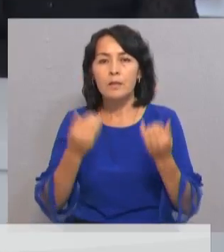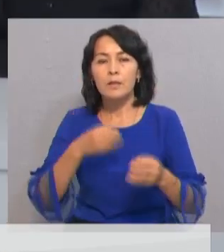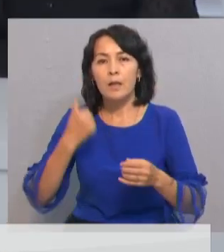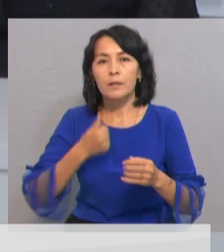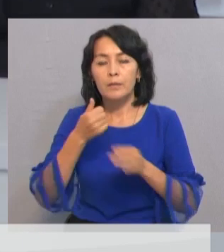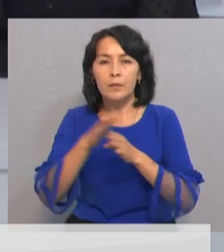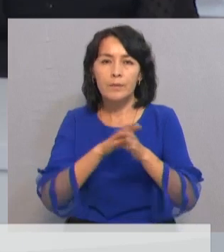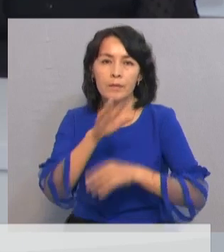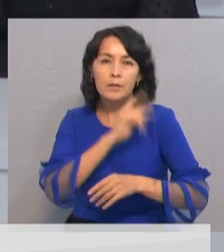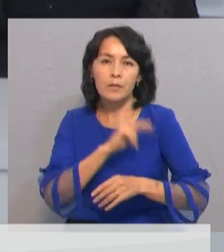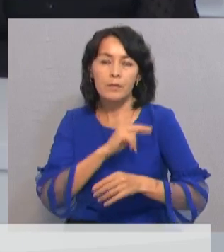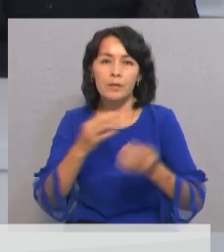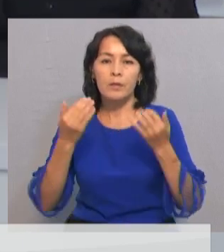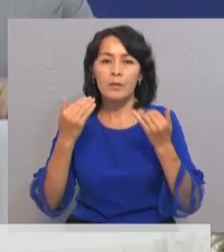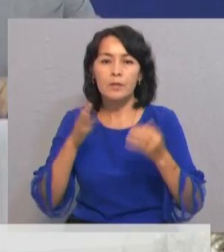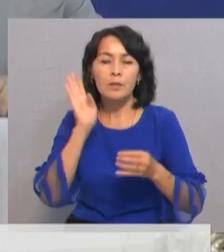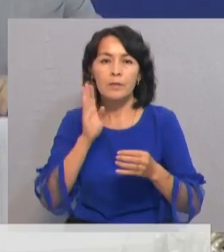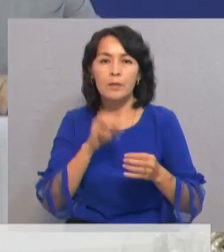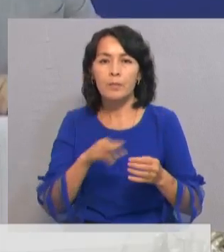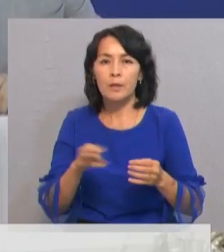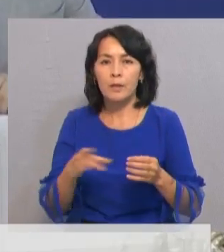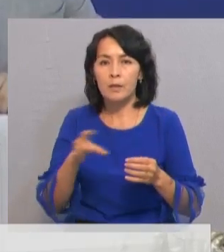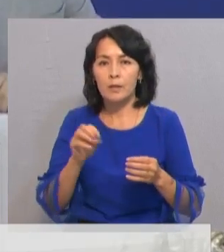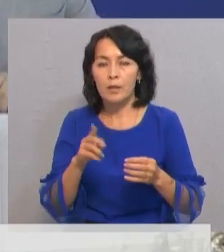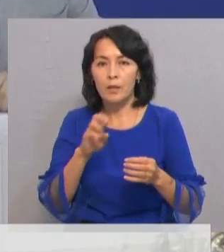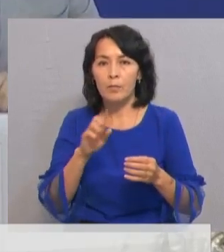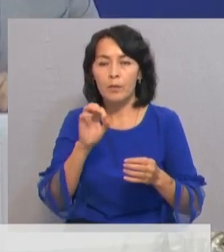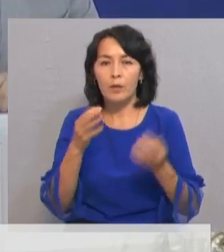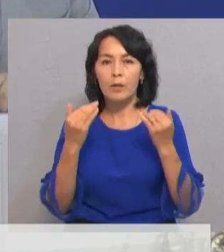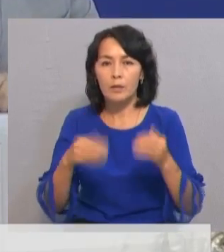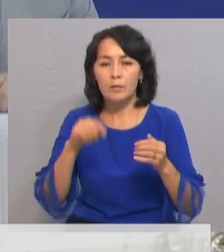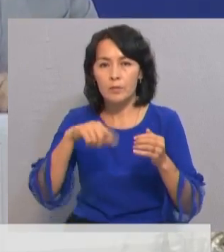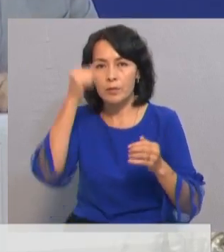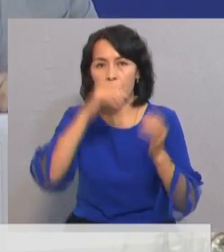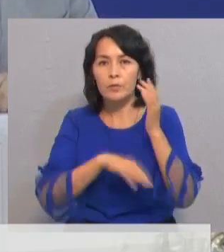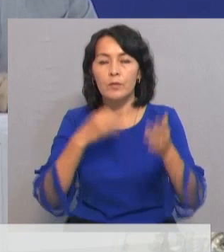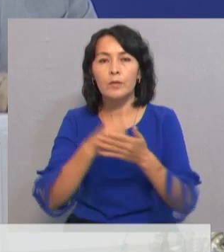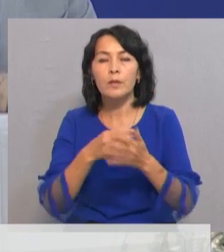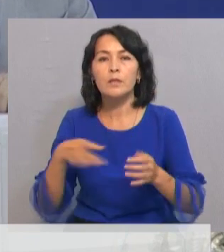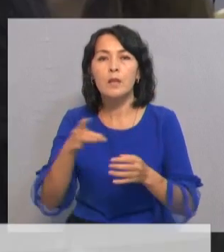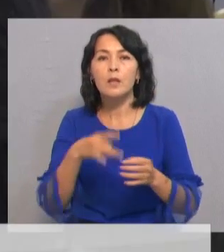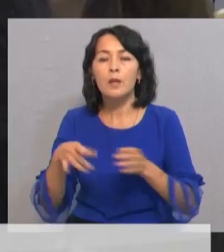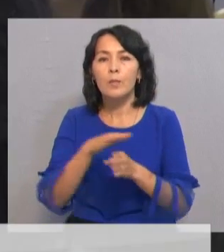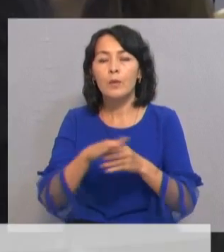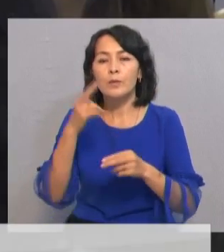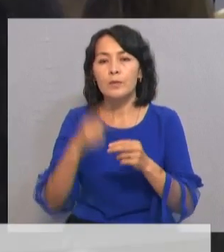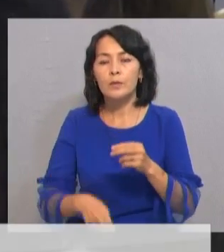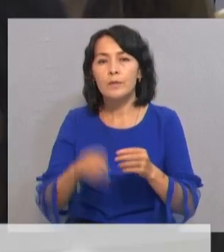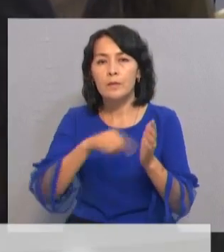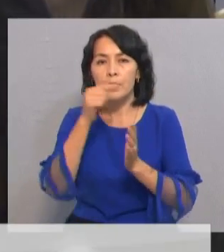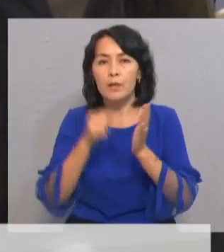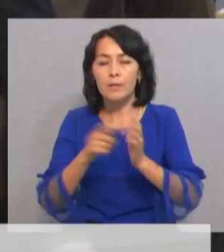активно ведутся работы по охвату водой микрорайона Кайнарбулак. Так, до конца текущего года в районе полностью решится